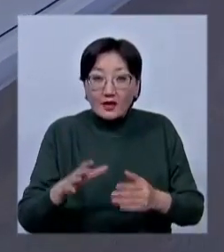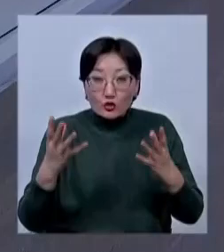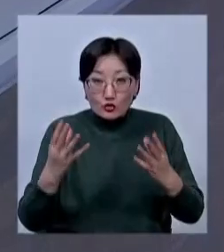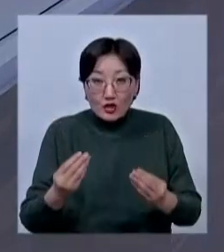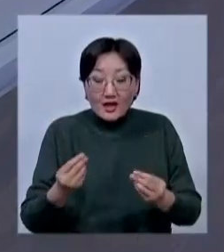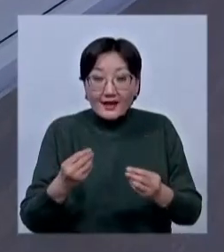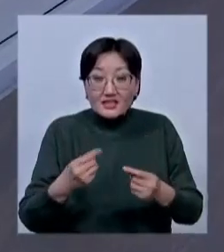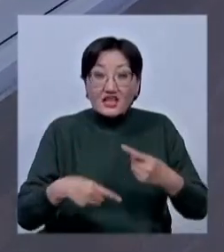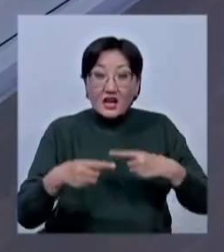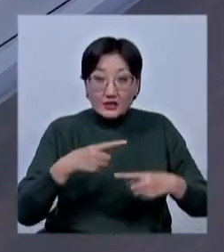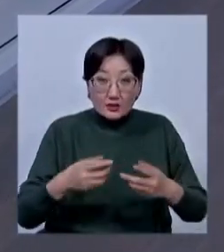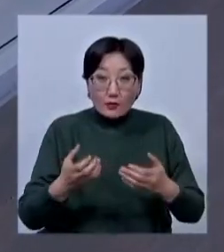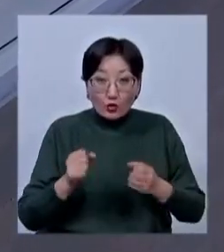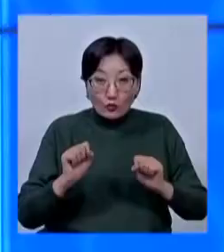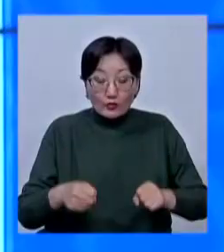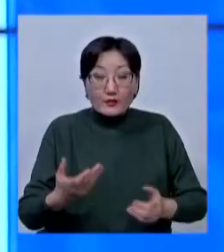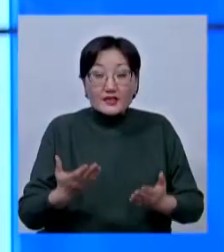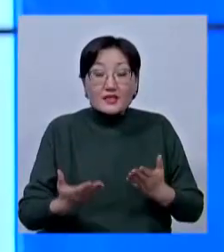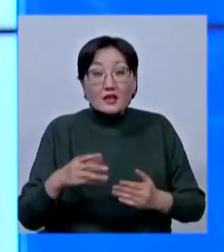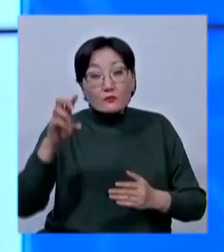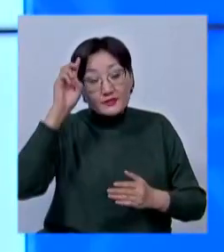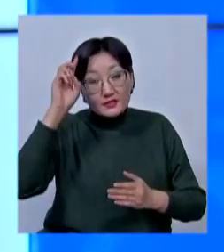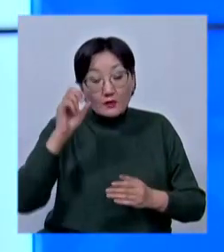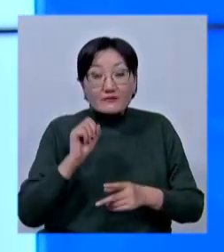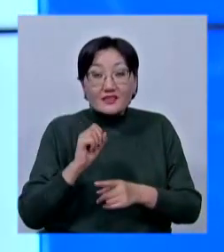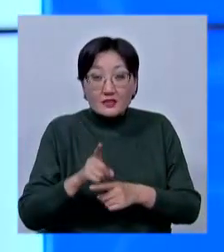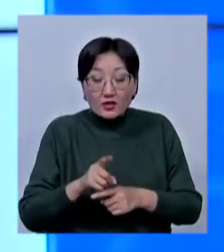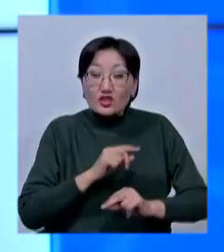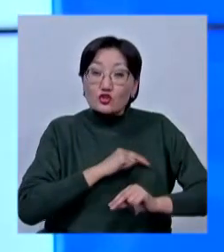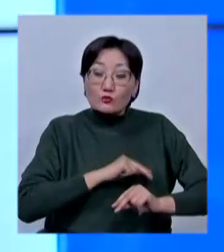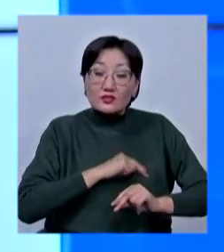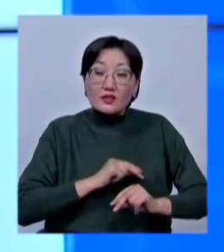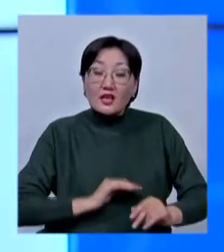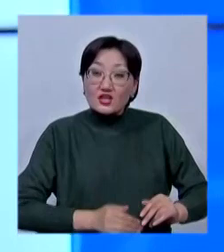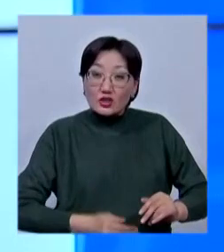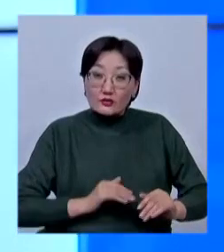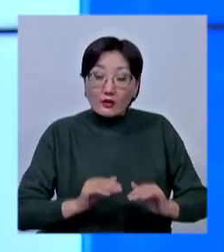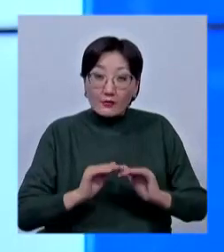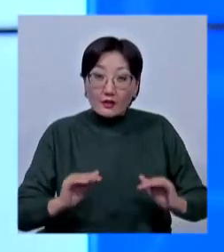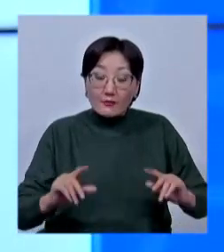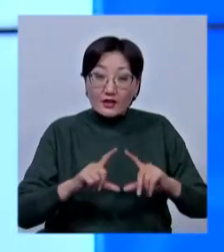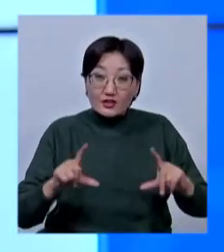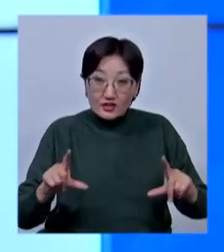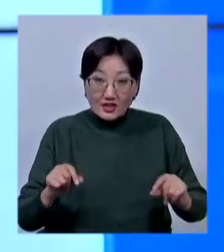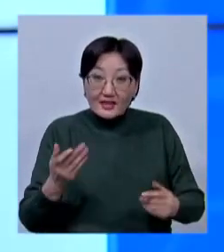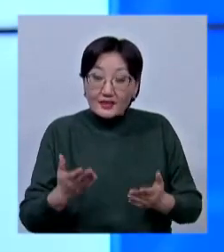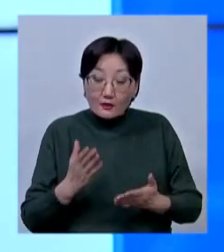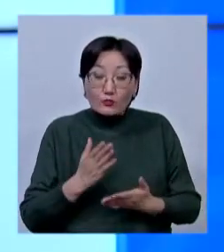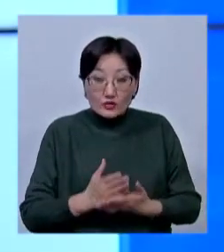Әрине, ол егер ол мемлекеттік тапсырыста жұмыс жасайтын жекеменшік балабақша болса, ол